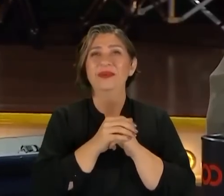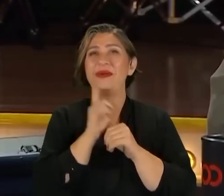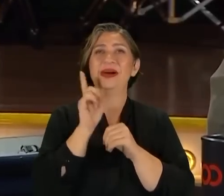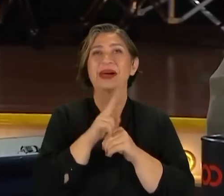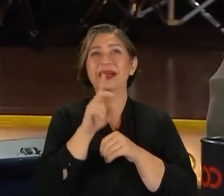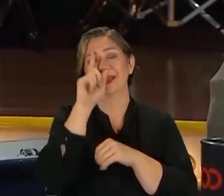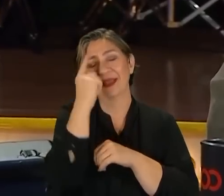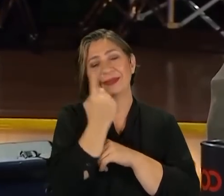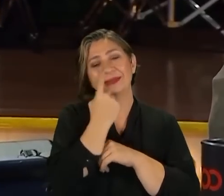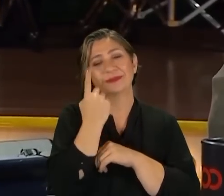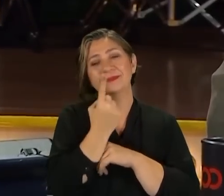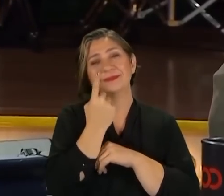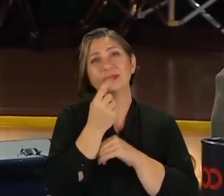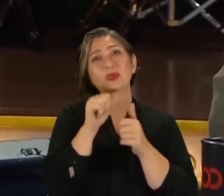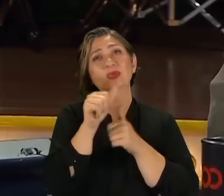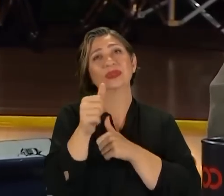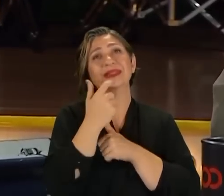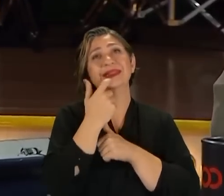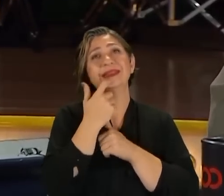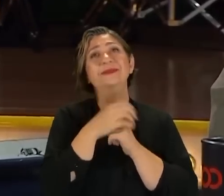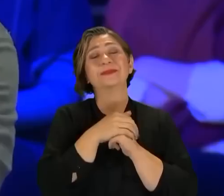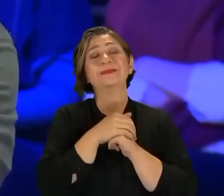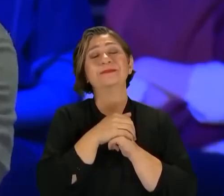Vallahi yapayalnızım uzun yıllar. Estağfurullah.